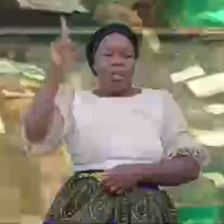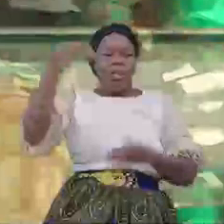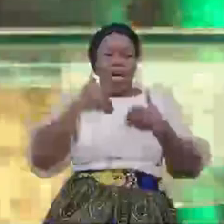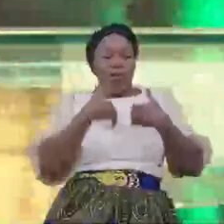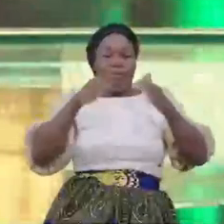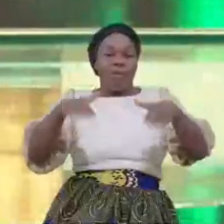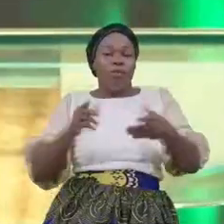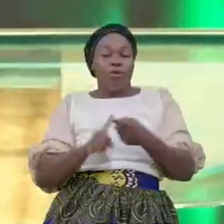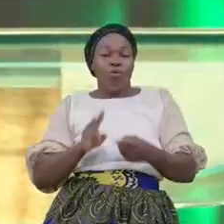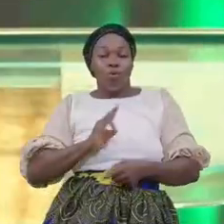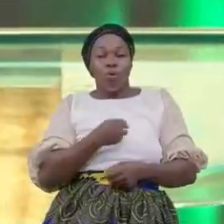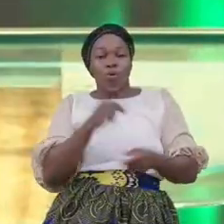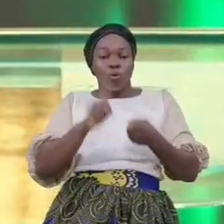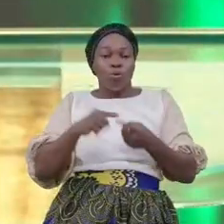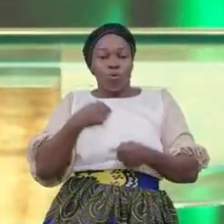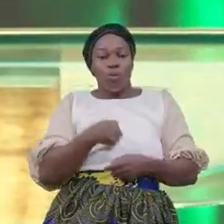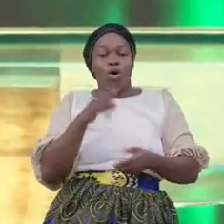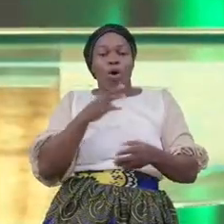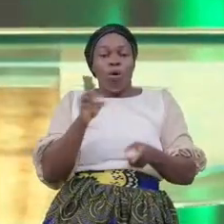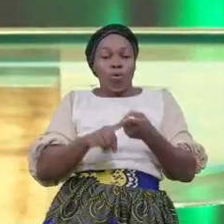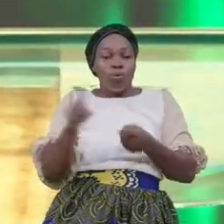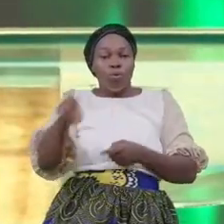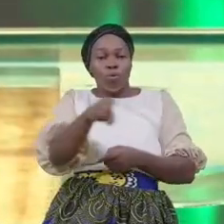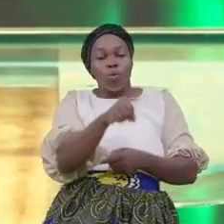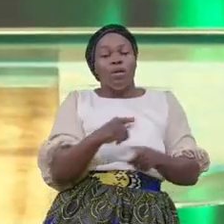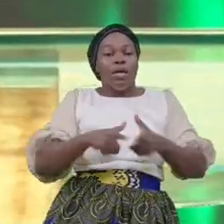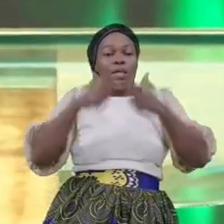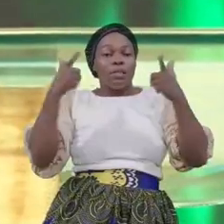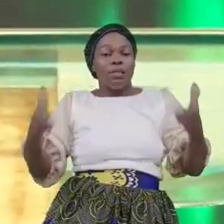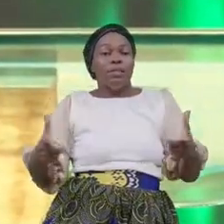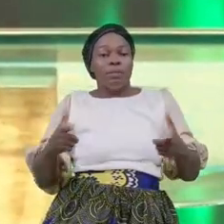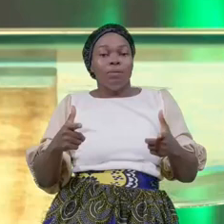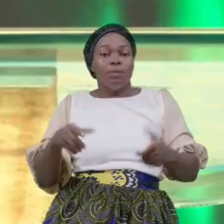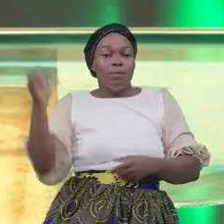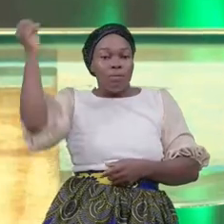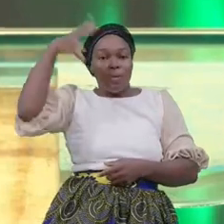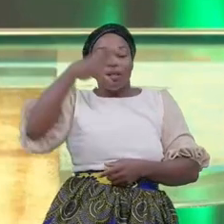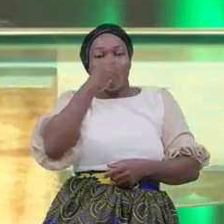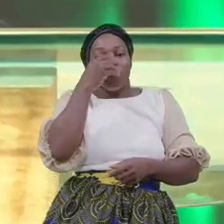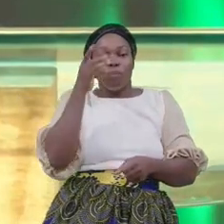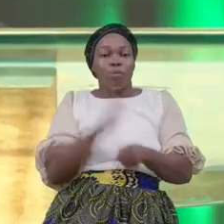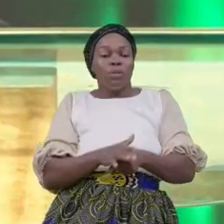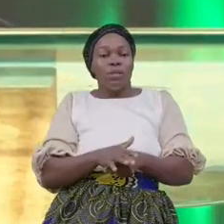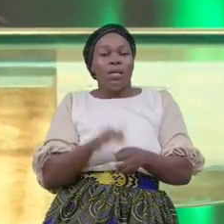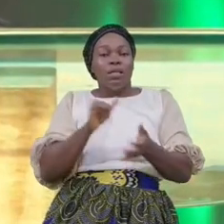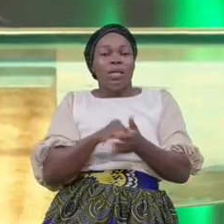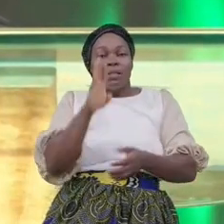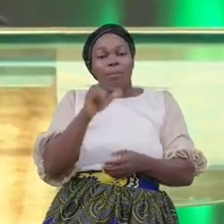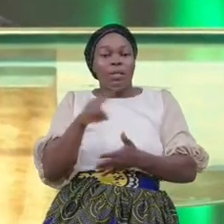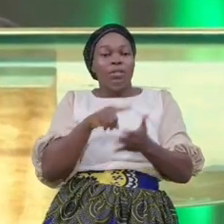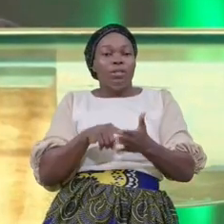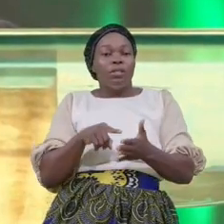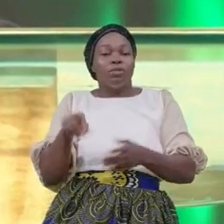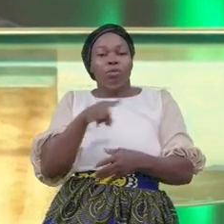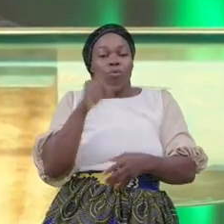plus grandes? Lesquels m'assurent de ma part? Lesquels m'assurent de sa part les plus